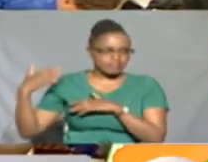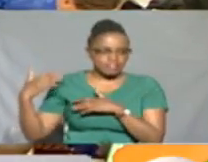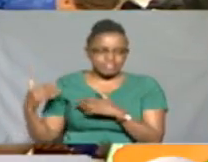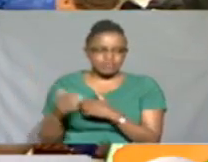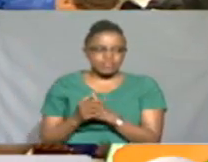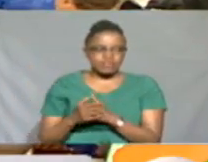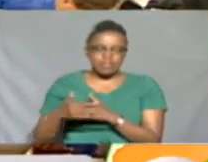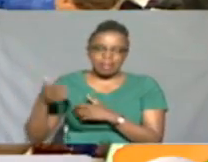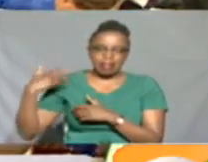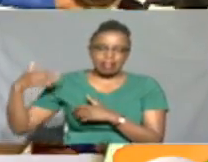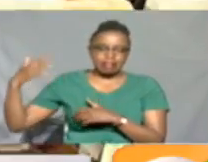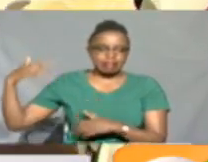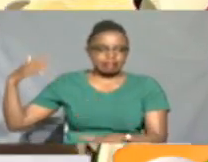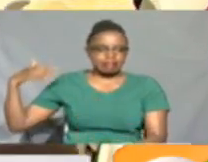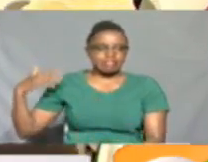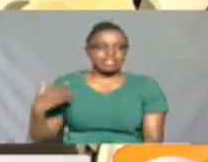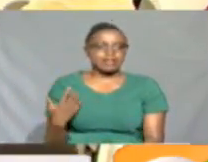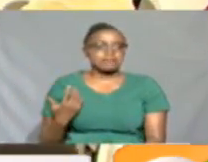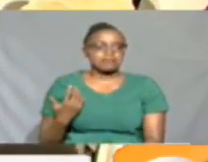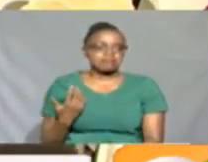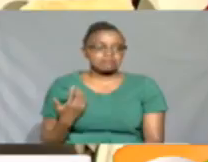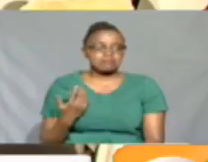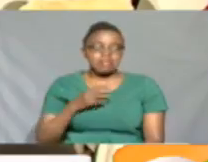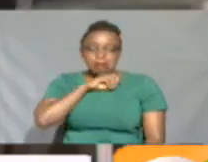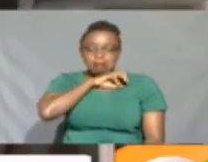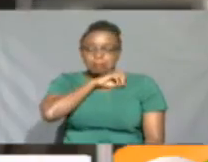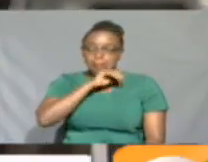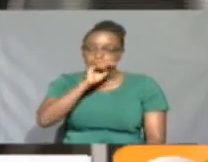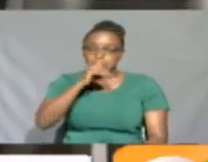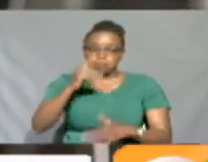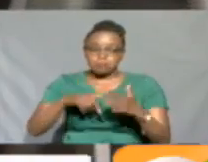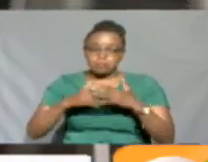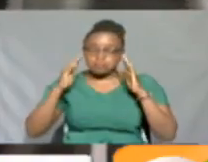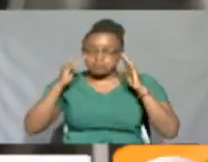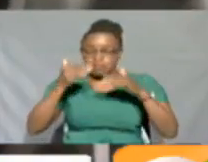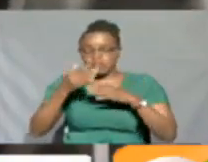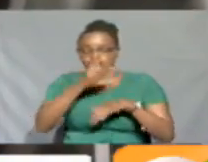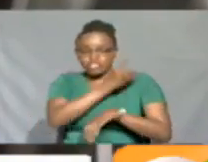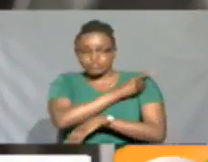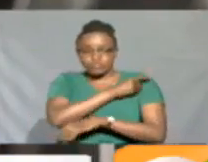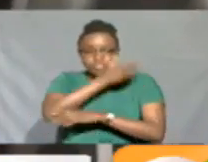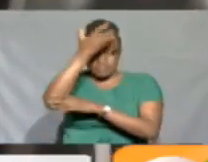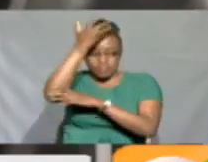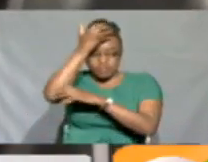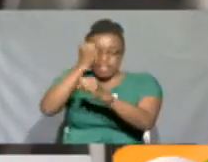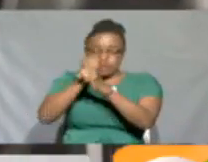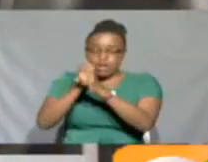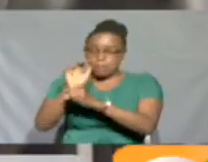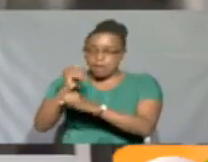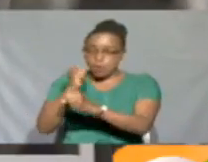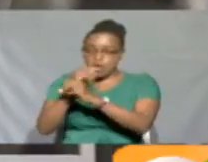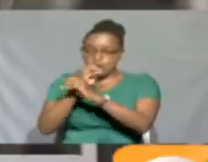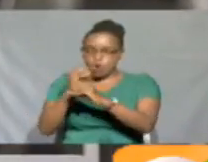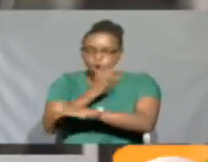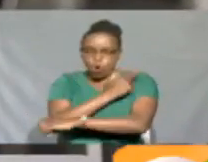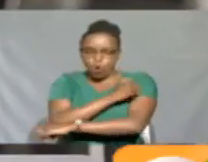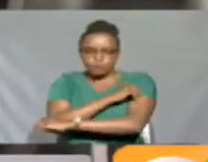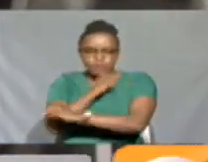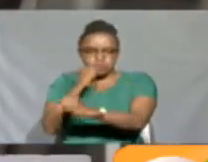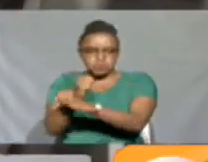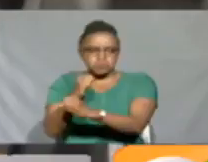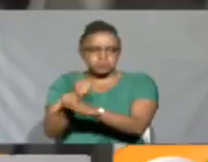since those years back that the complaints have always been on doctors, nurses not doing their part, the hospitals not doing their